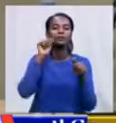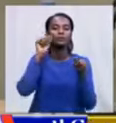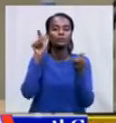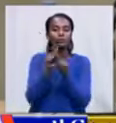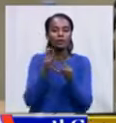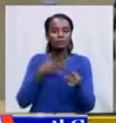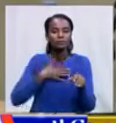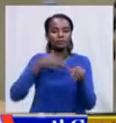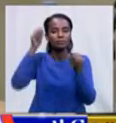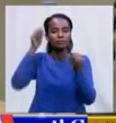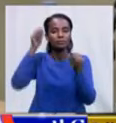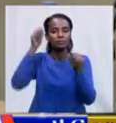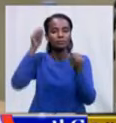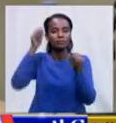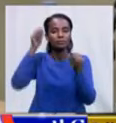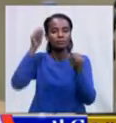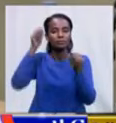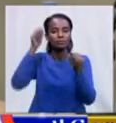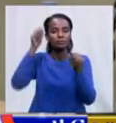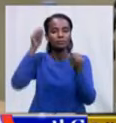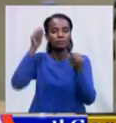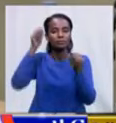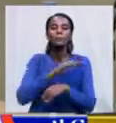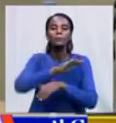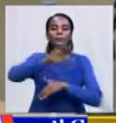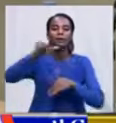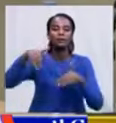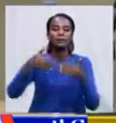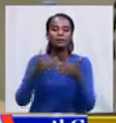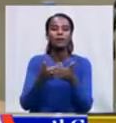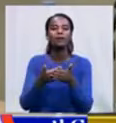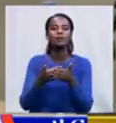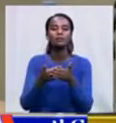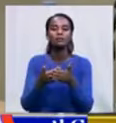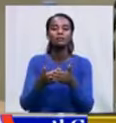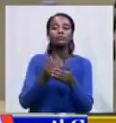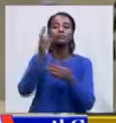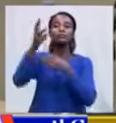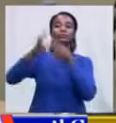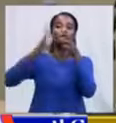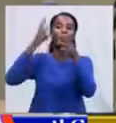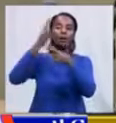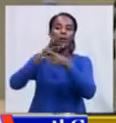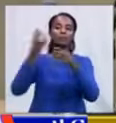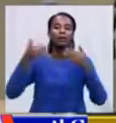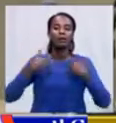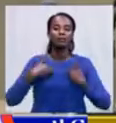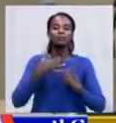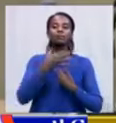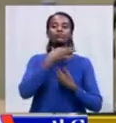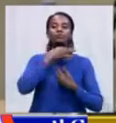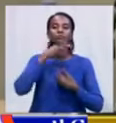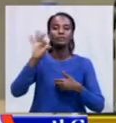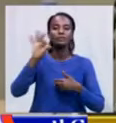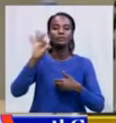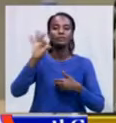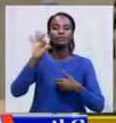እህቶቻችን ወንድሞቻችን በአጠቃላይ በዓለማት ያላችሁ ሙስሊም